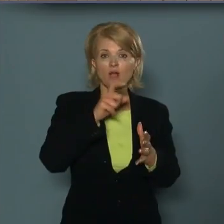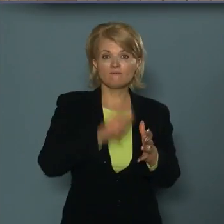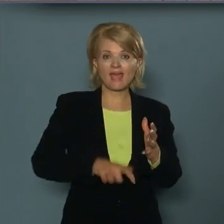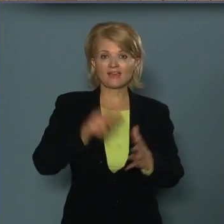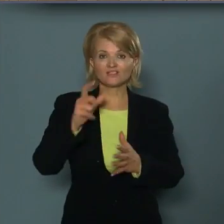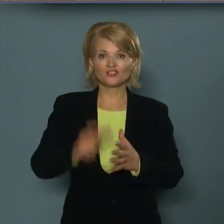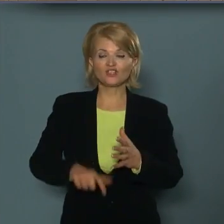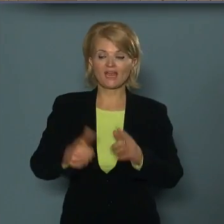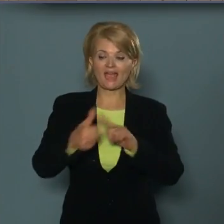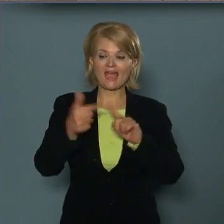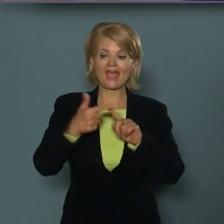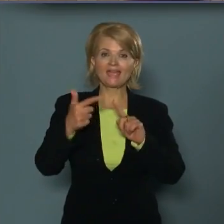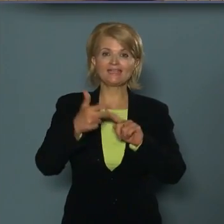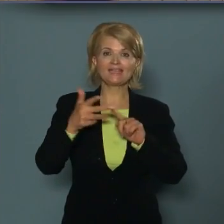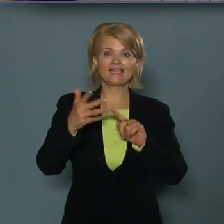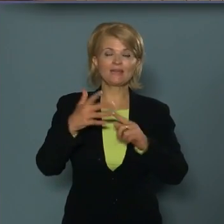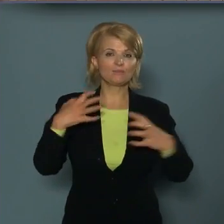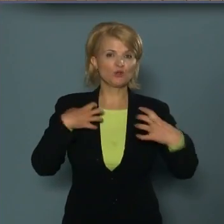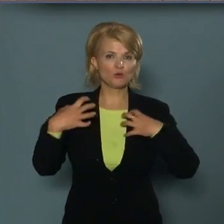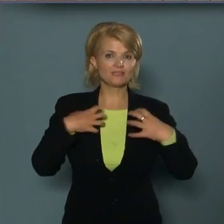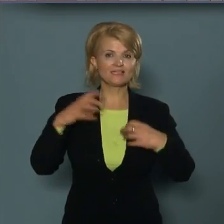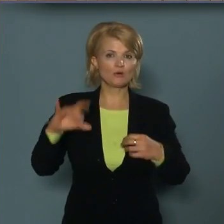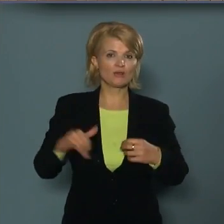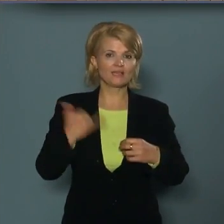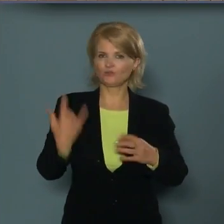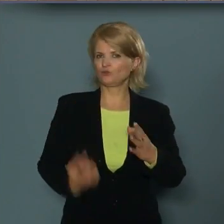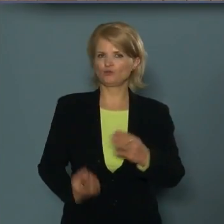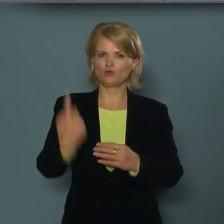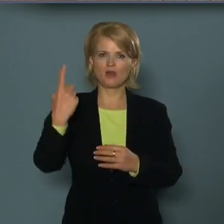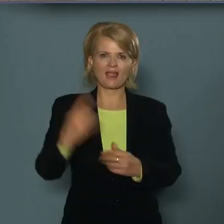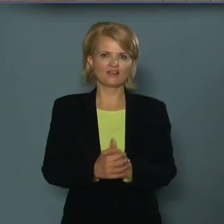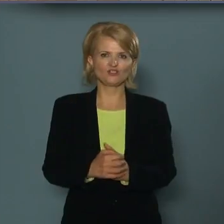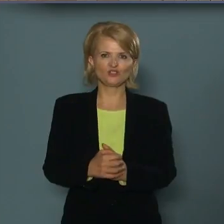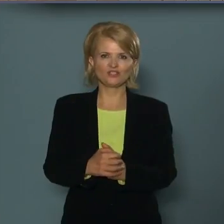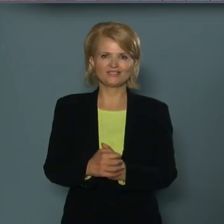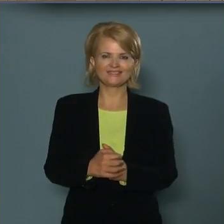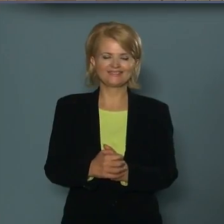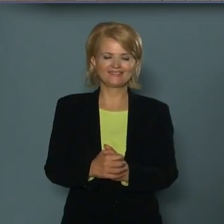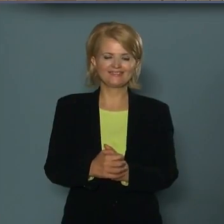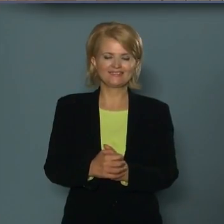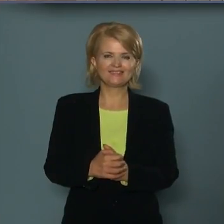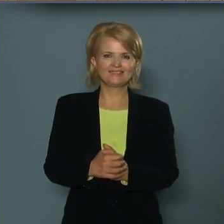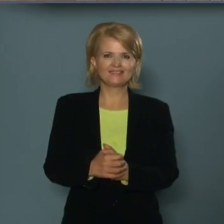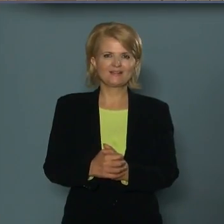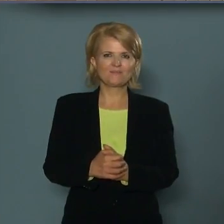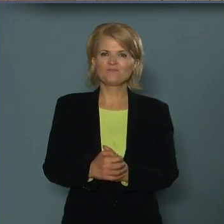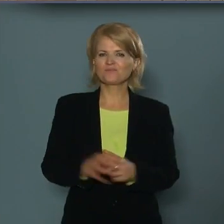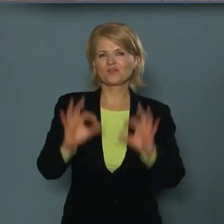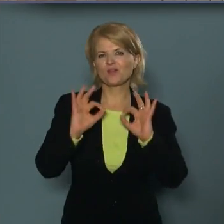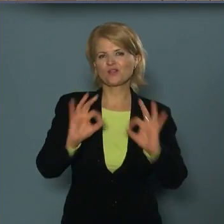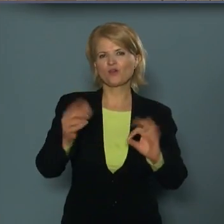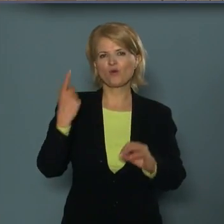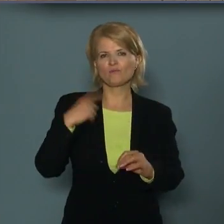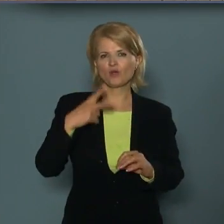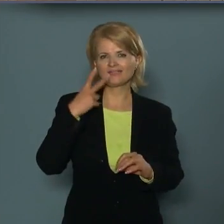versek, az egyéb produkciók is mind-mind annyira különleges világot nyújtottak, és annyira